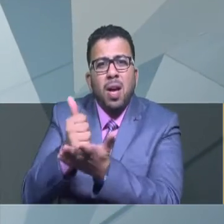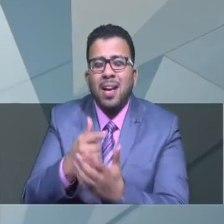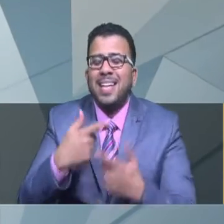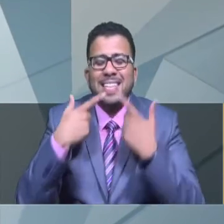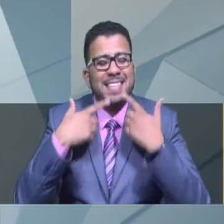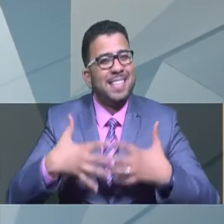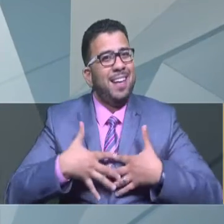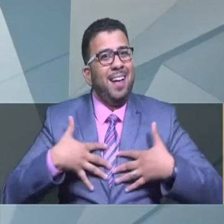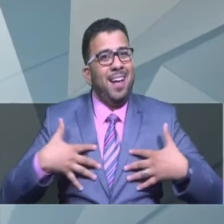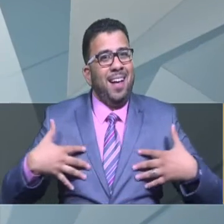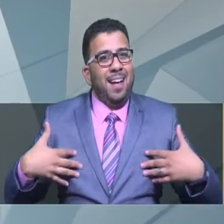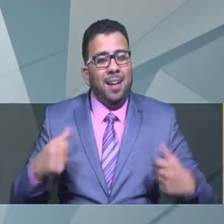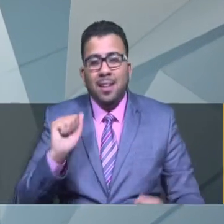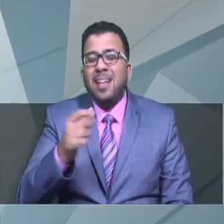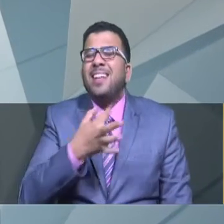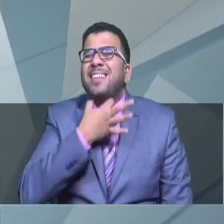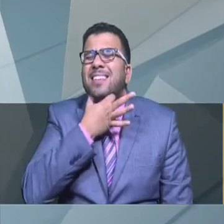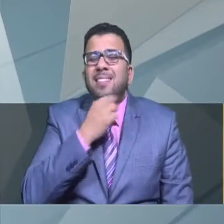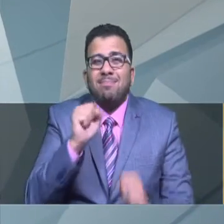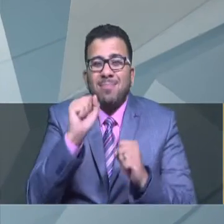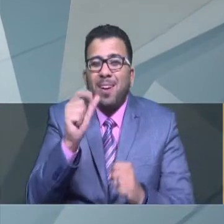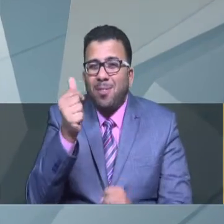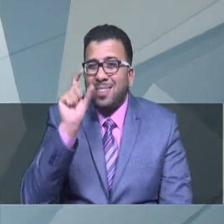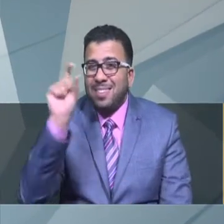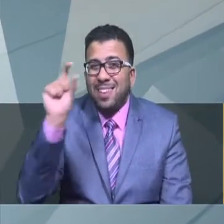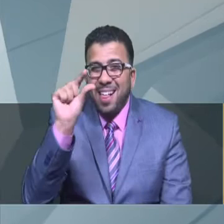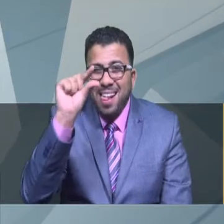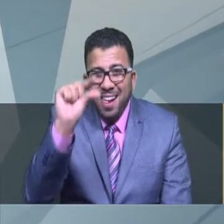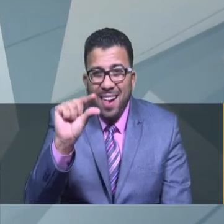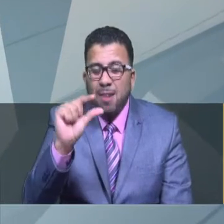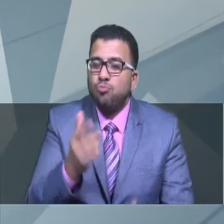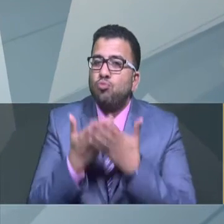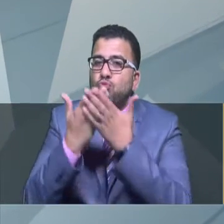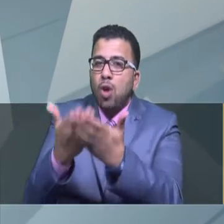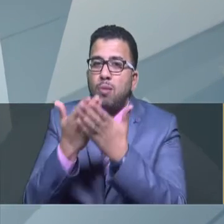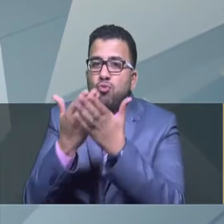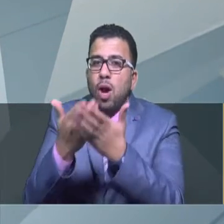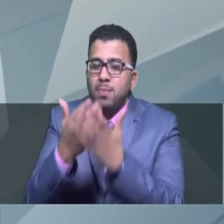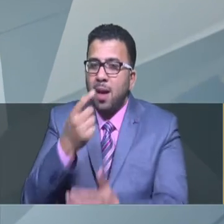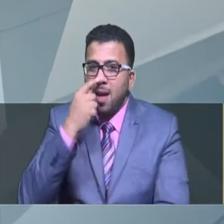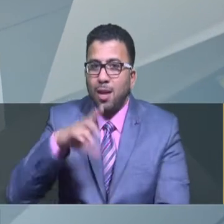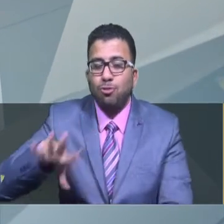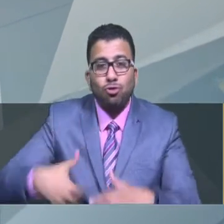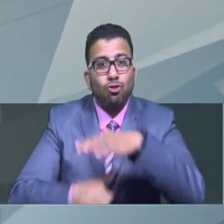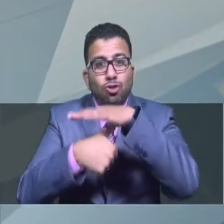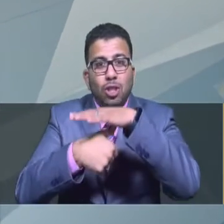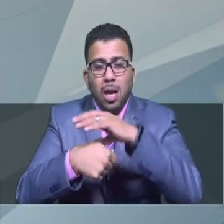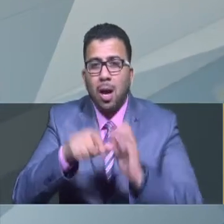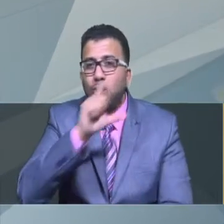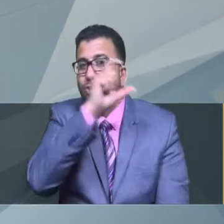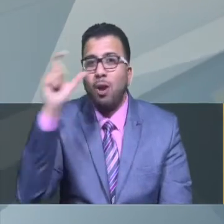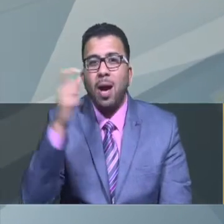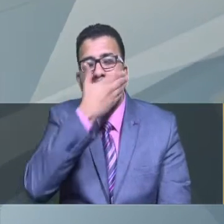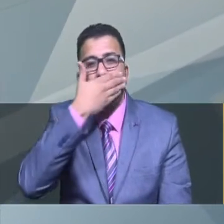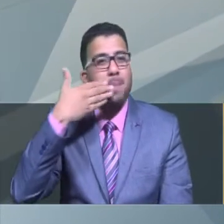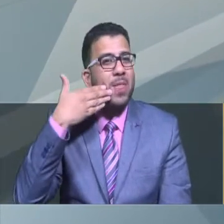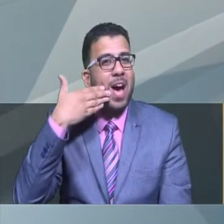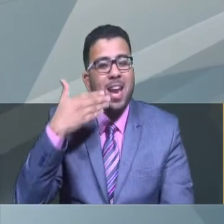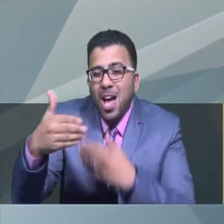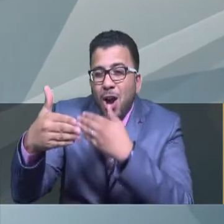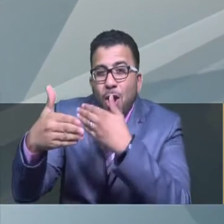الفرحة على محدودي الدخل من المنتفعين من المساعدات الاجتماعية في شهر رمضان